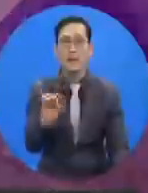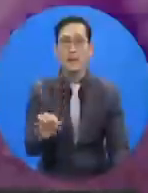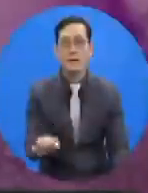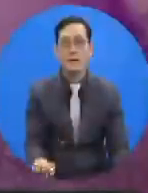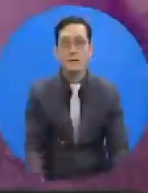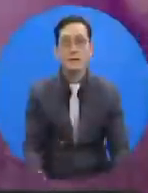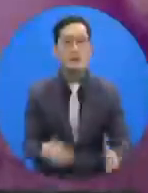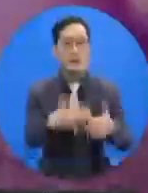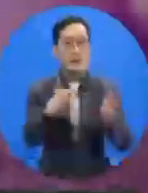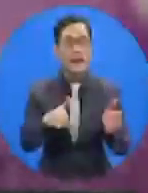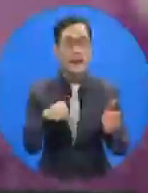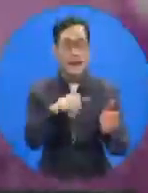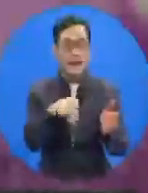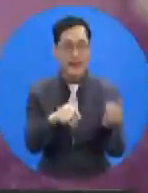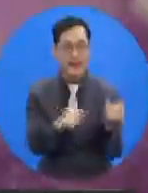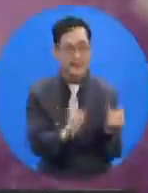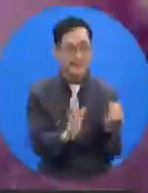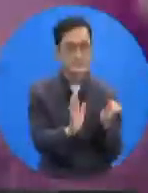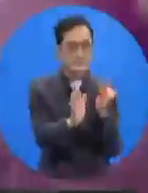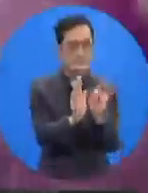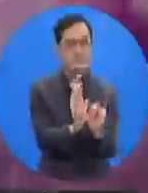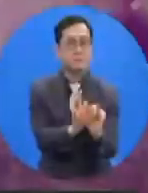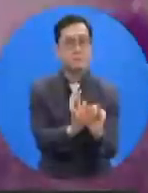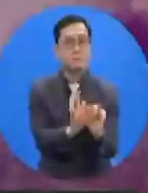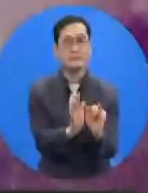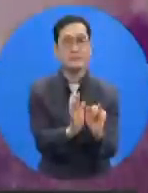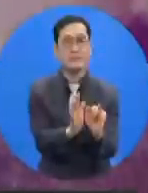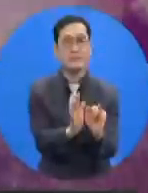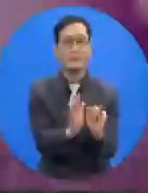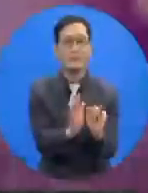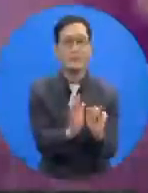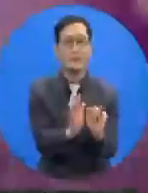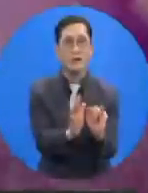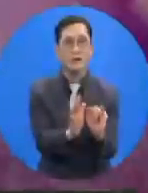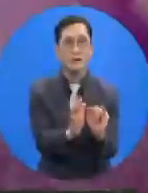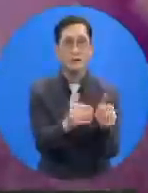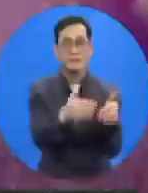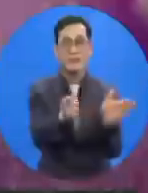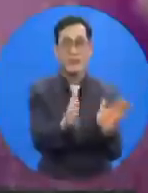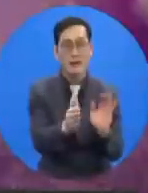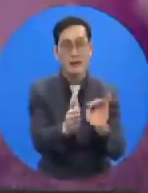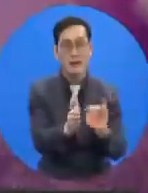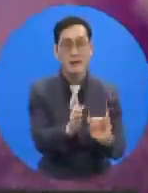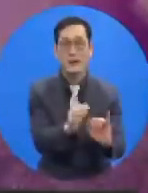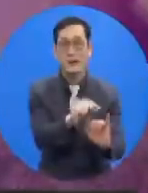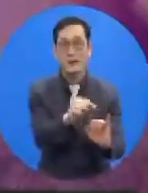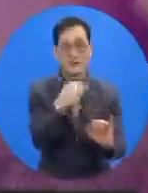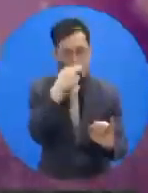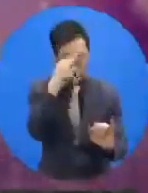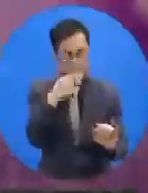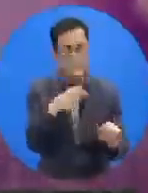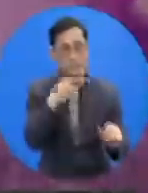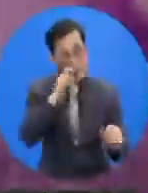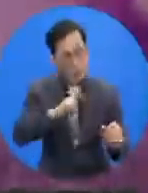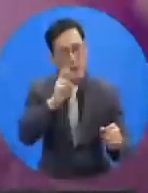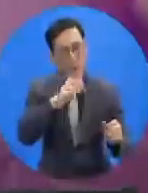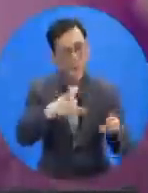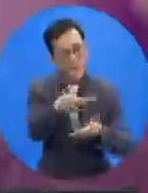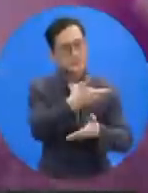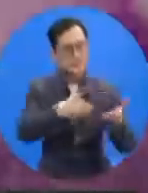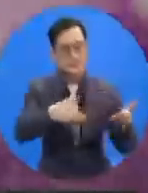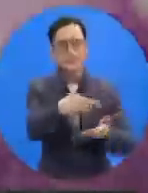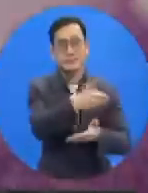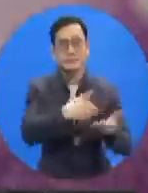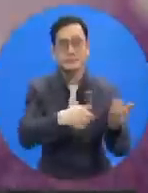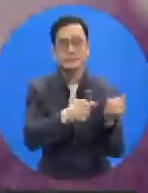밀접해 있잖아요. 룸 안에 여성 종업원과 남성 손님들이 밀접해서 함께 술도 마시고 노래도 부르다 보니까 상당히